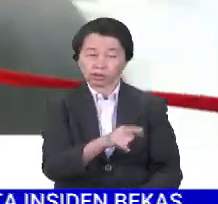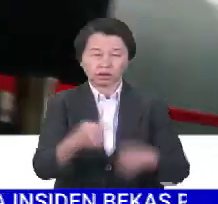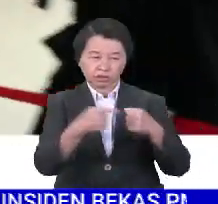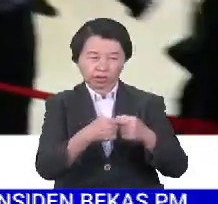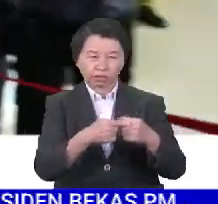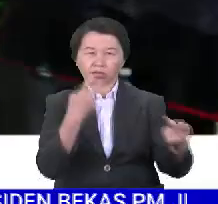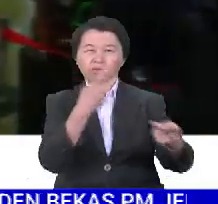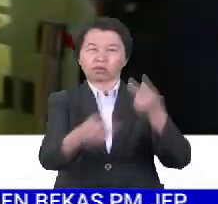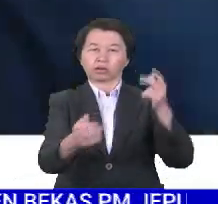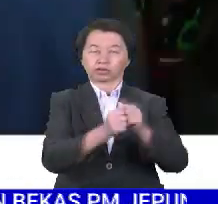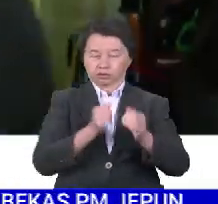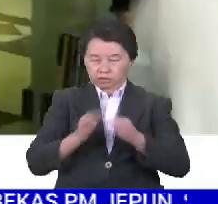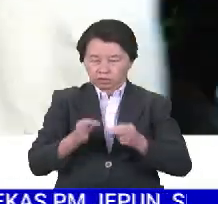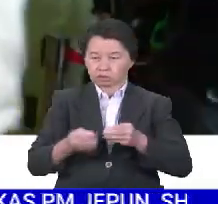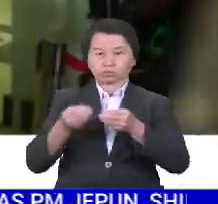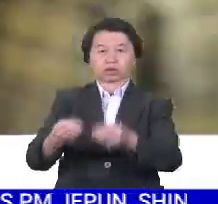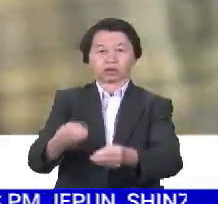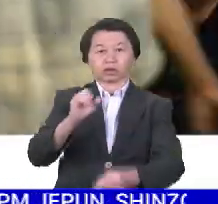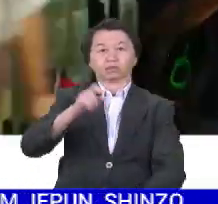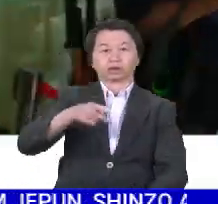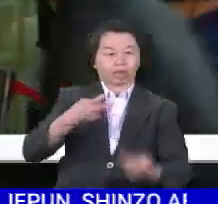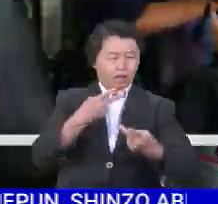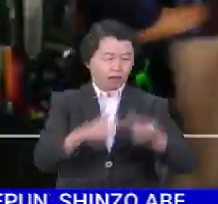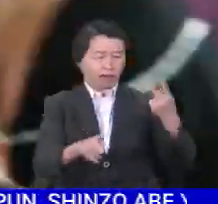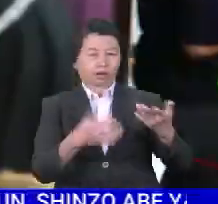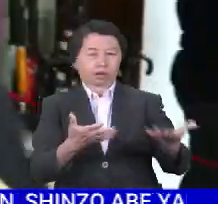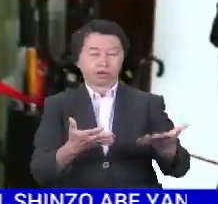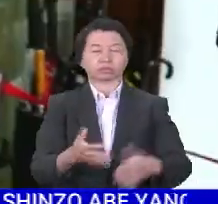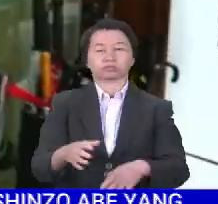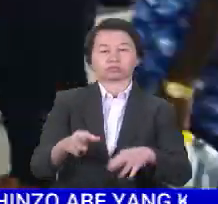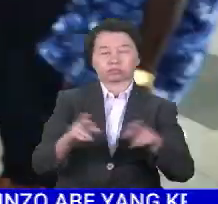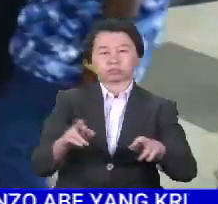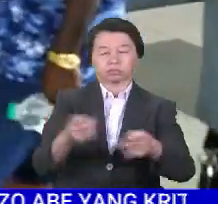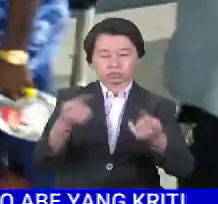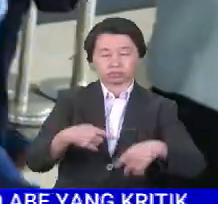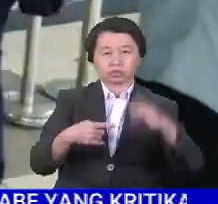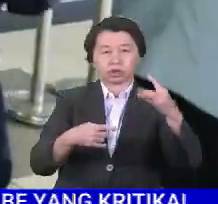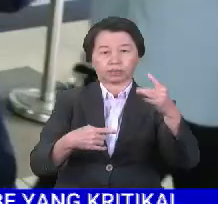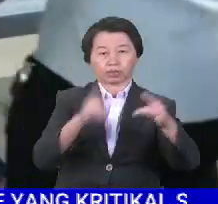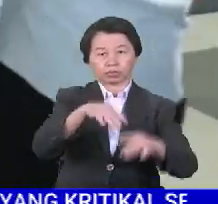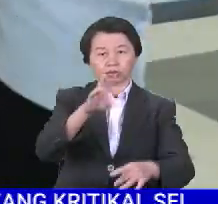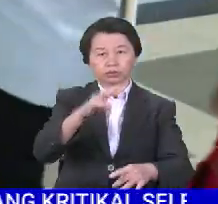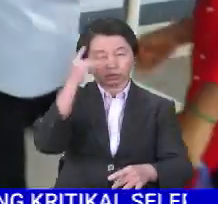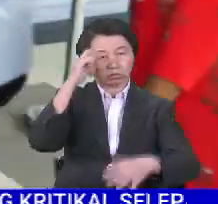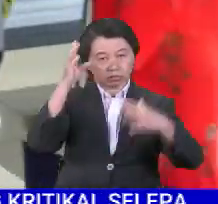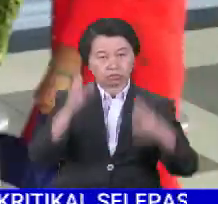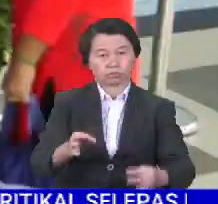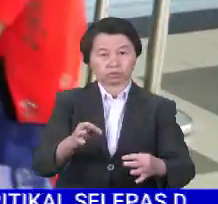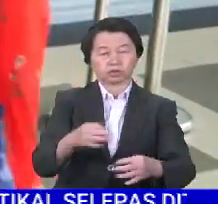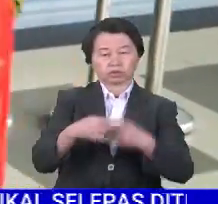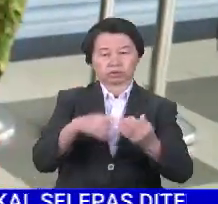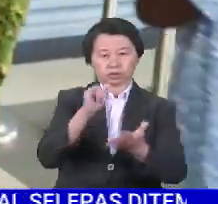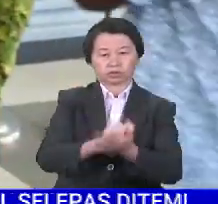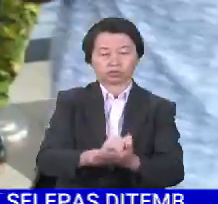didakwa bercanggah dengan keterangan yang diberikan kepada SPRM. Mahkamah menetapkan 18 Julai untuk keputusan berhubung perkara